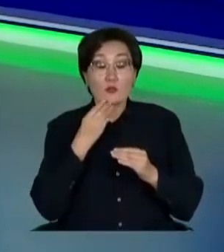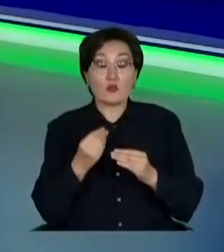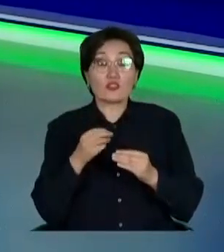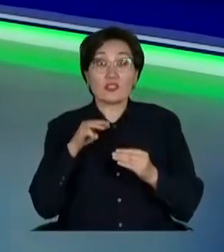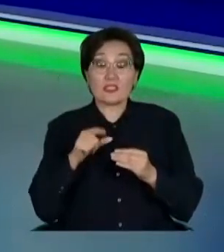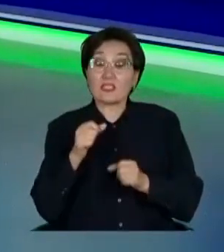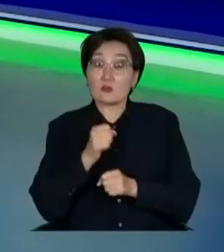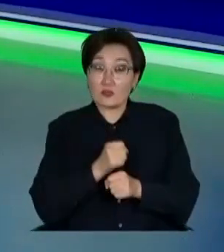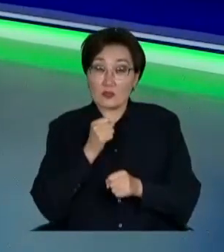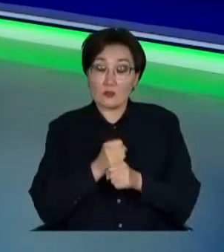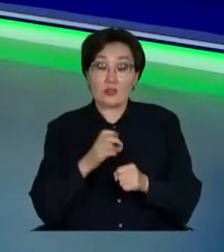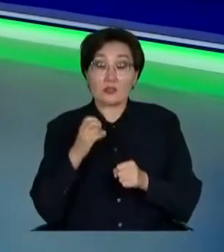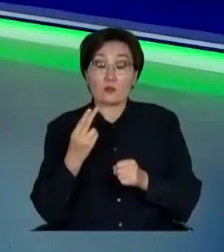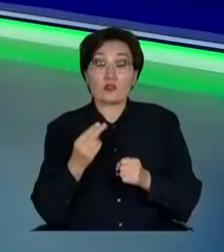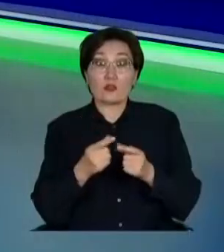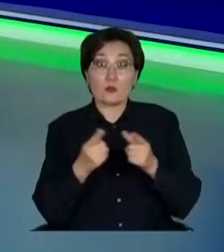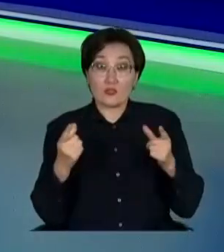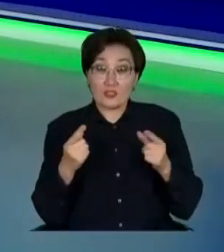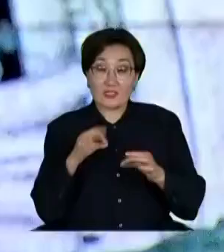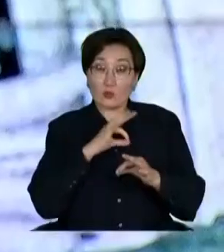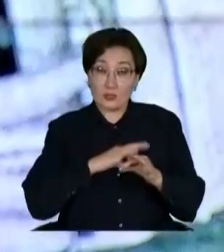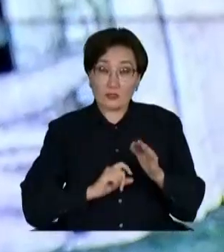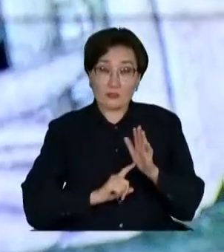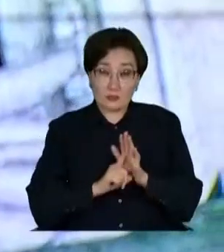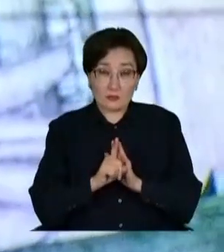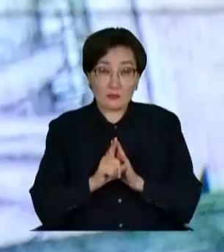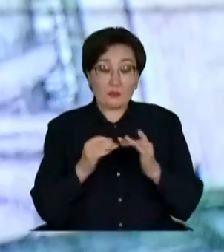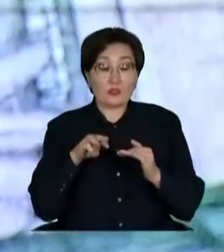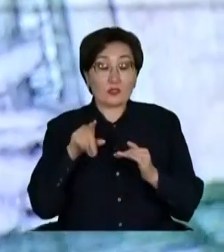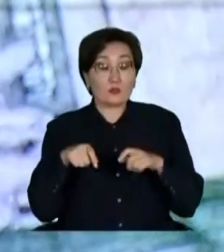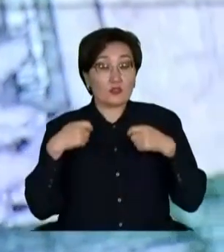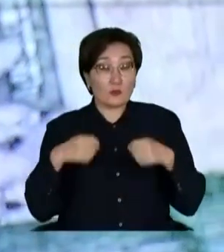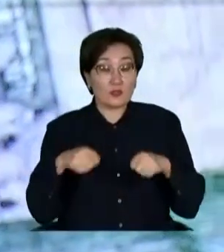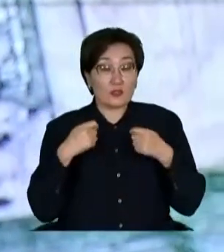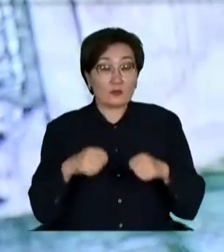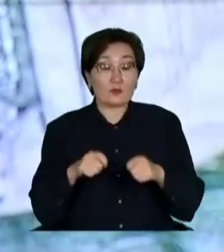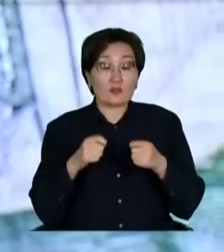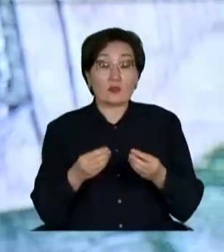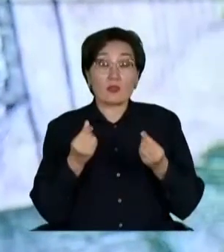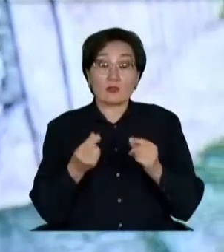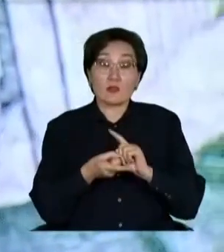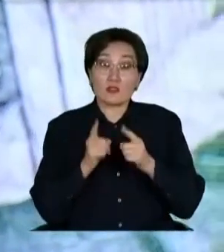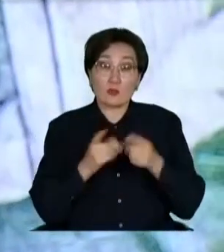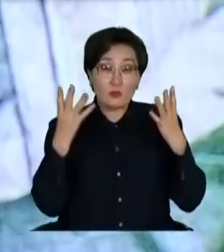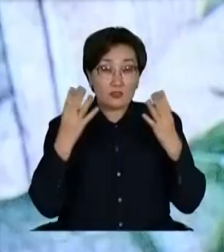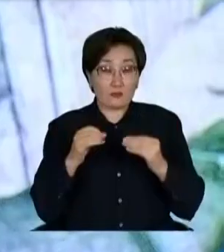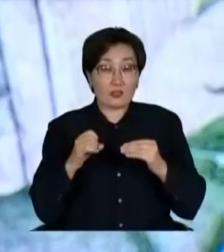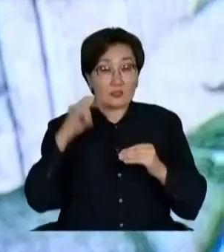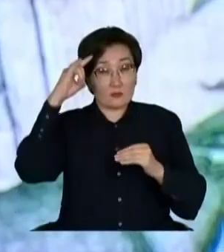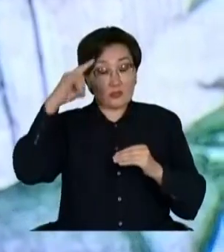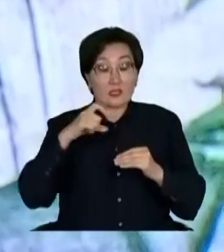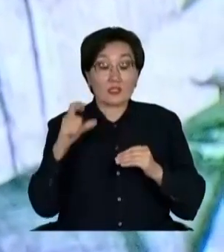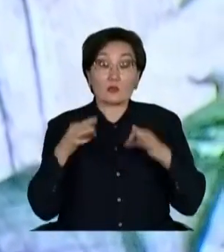қолтаңбасын қалыптастырып, ұлттық валюта қолданысқа енді. Теңге сауда-саттық құралы болып танылған күннен бастап, елдің